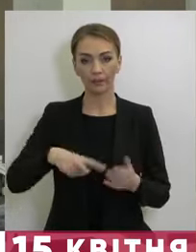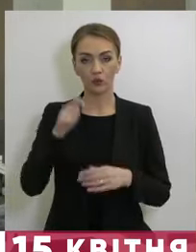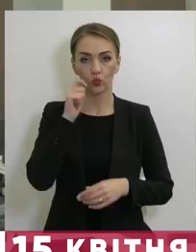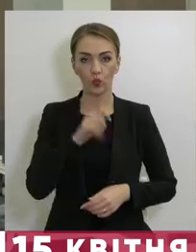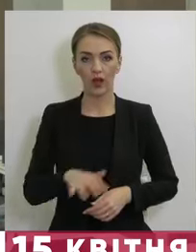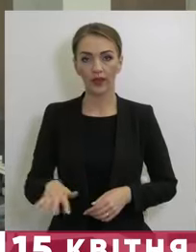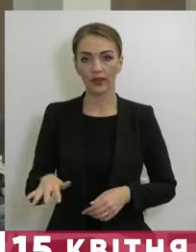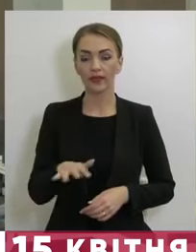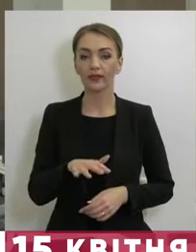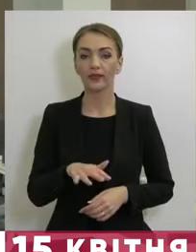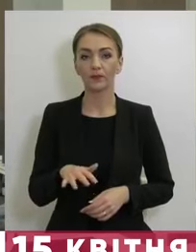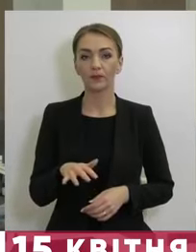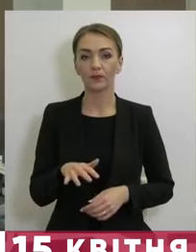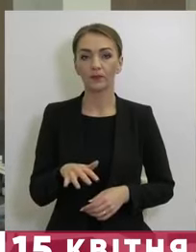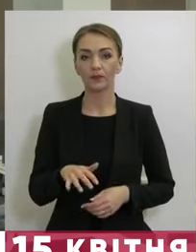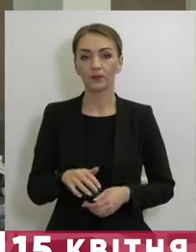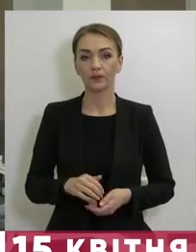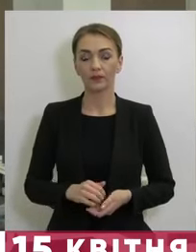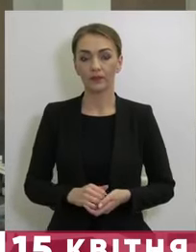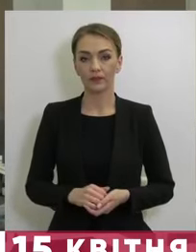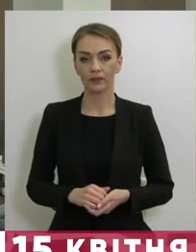України,